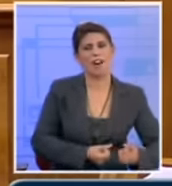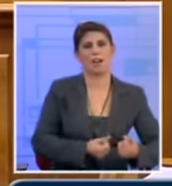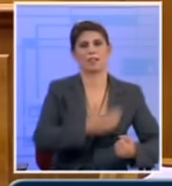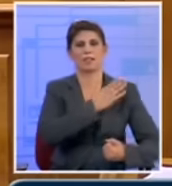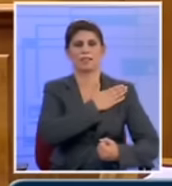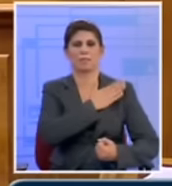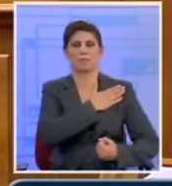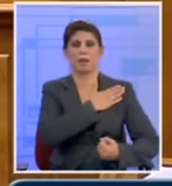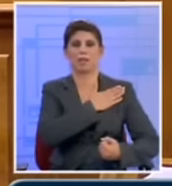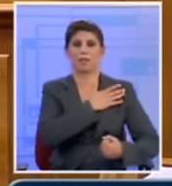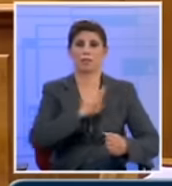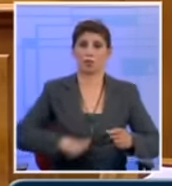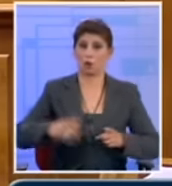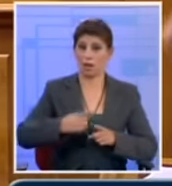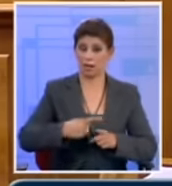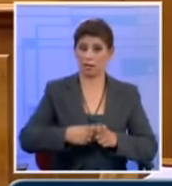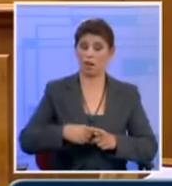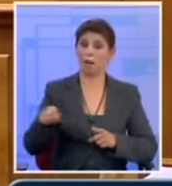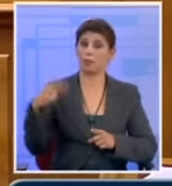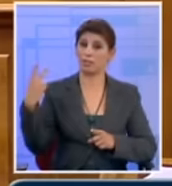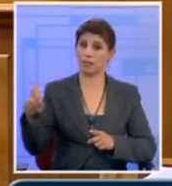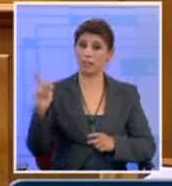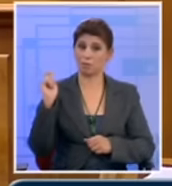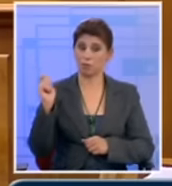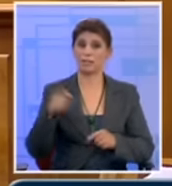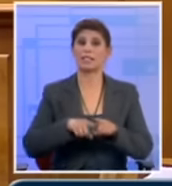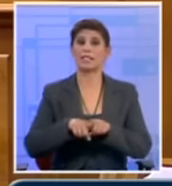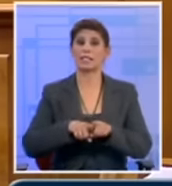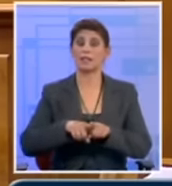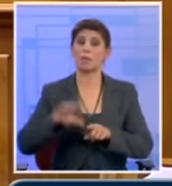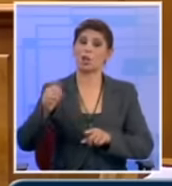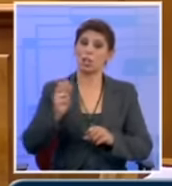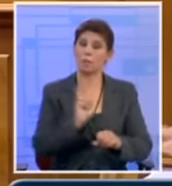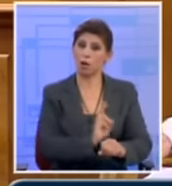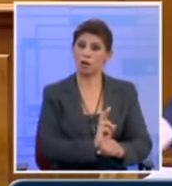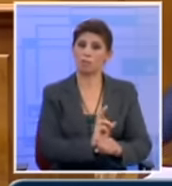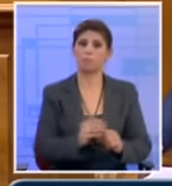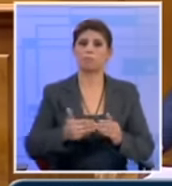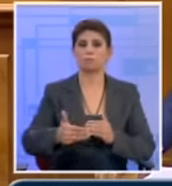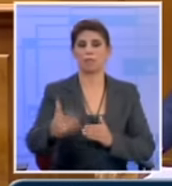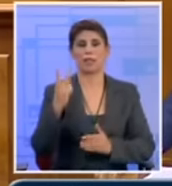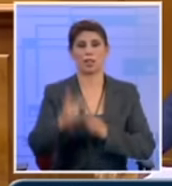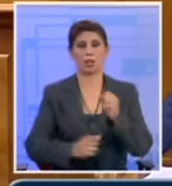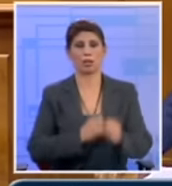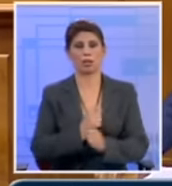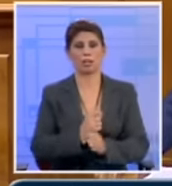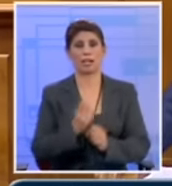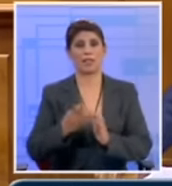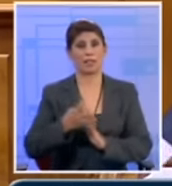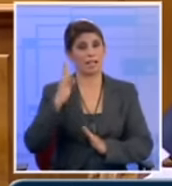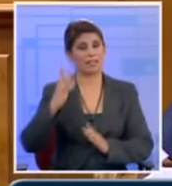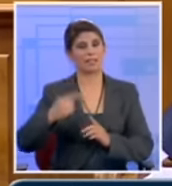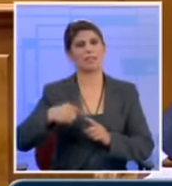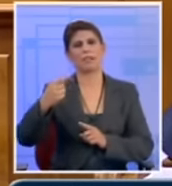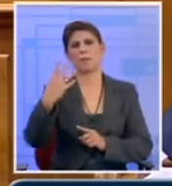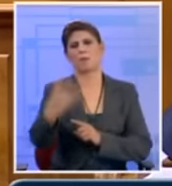πλάτη του ελληνικού λαού από ότι η δική σας πολιτική σε σχέση με τα πρωτογενή πλεονάσματα για τα επόμενα 2 χρόνια, κατά 14 την επόμενη